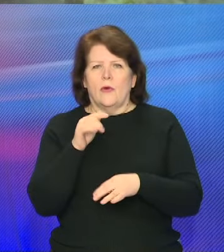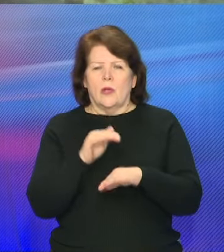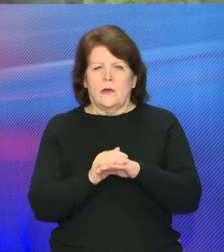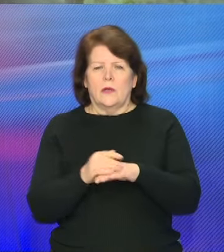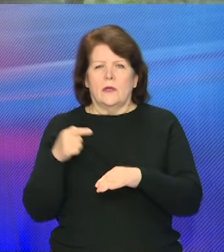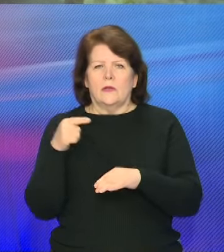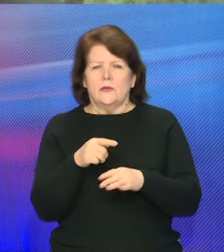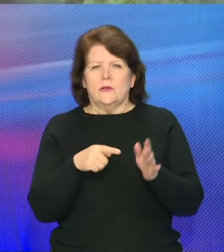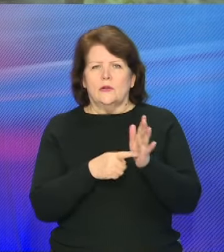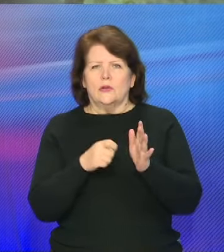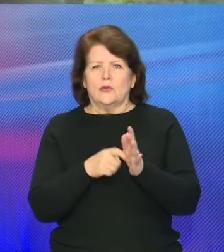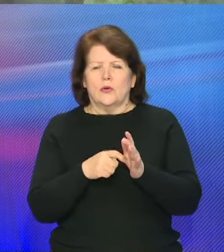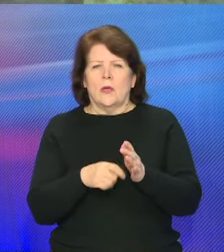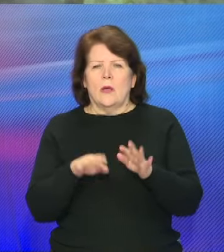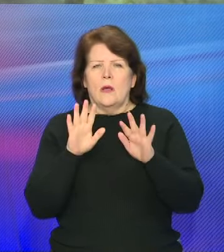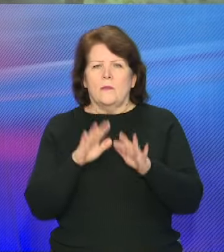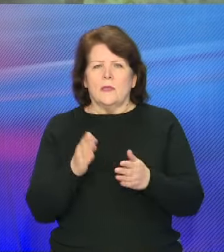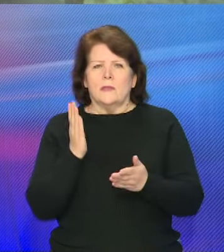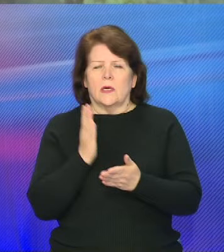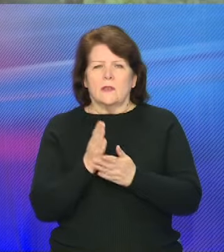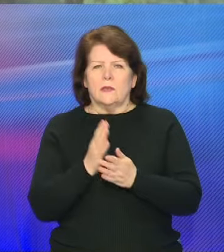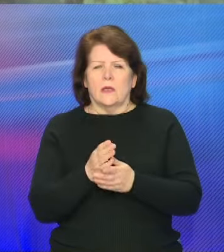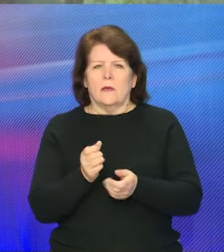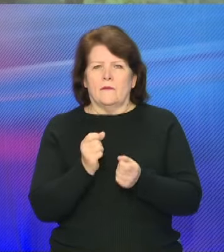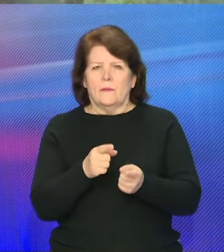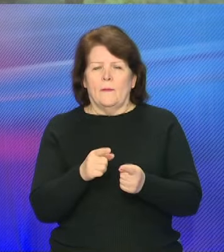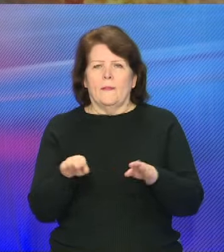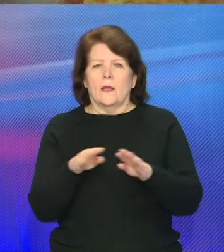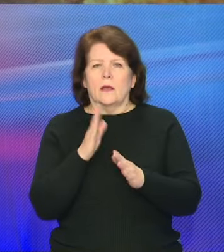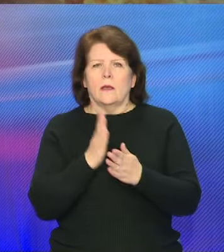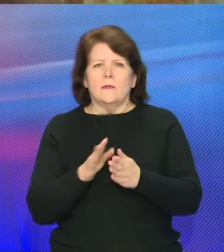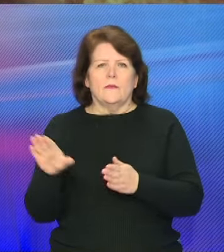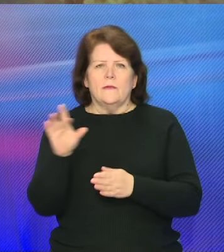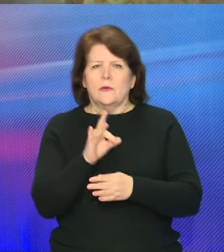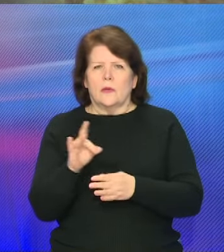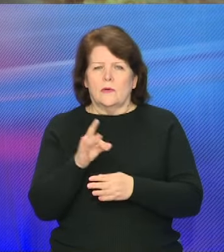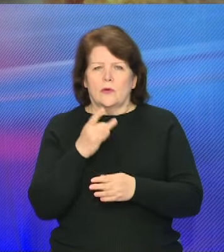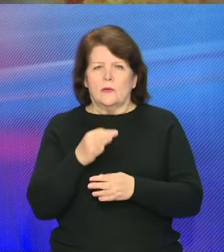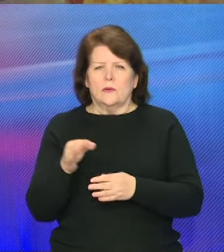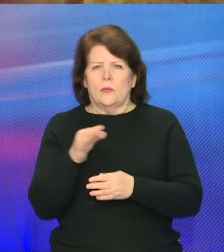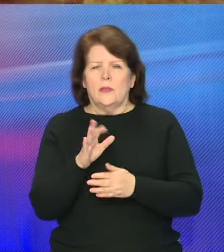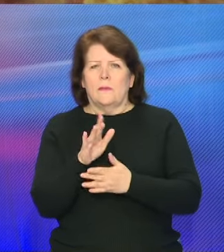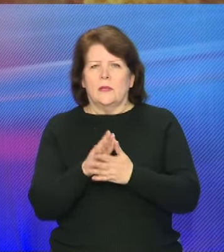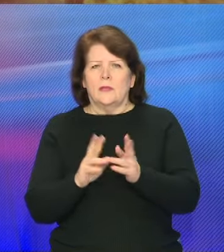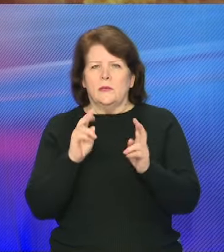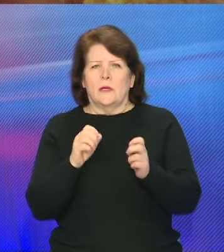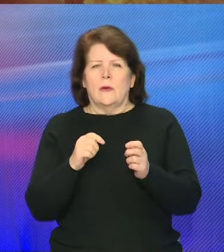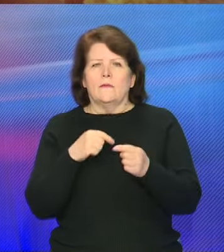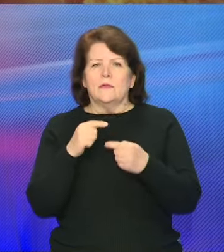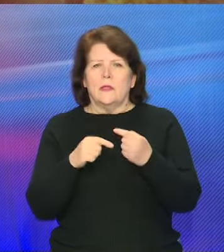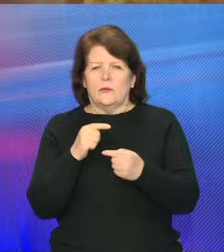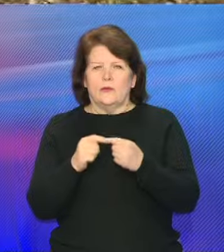1600 несанкціонованих міст розміщення відходів. Такі є у всіх районах Приньомині. Протяг теми у наступному